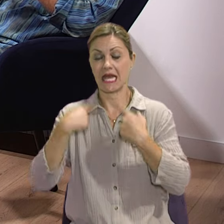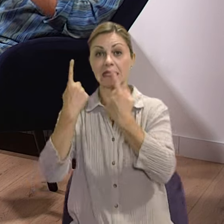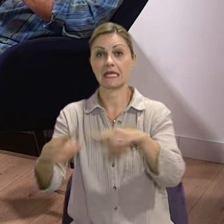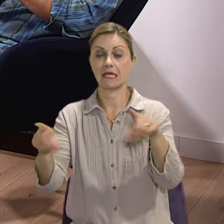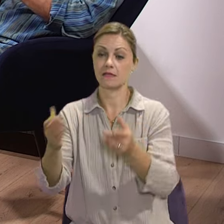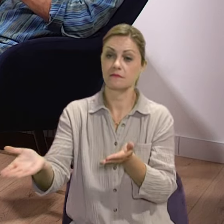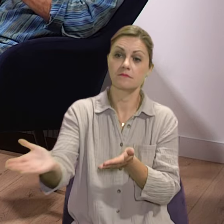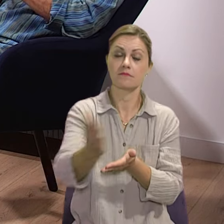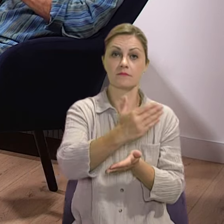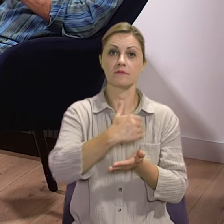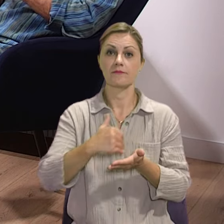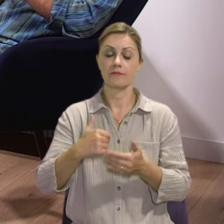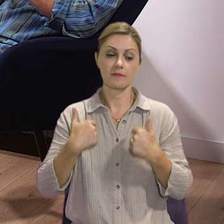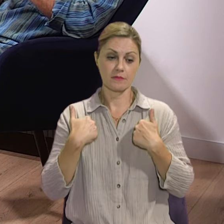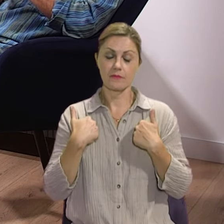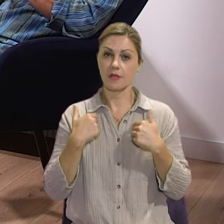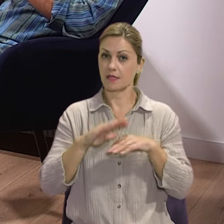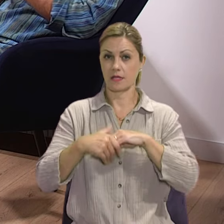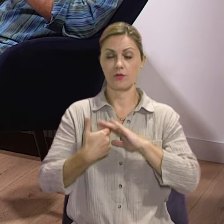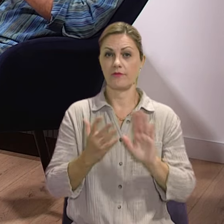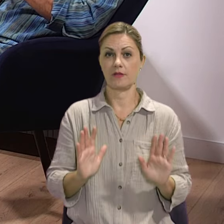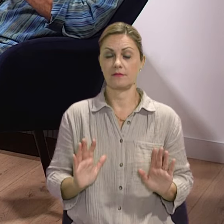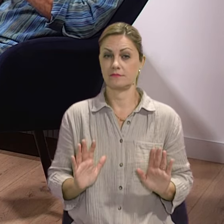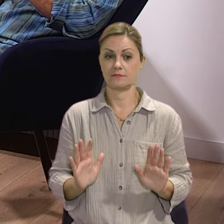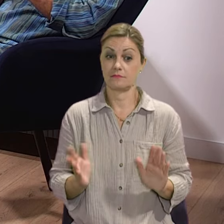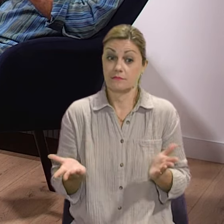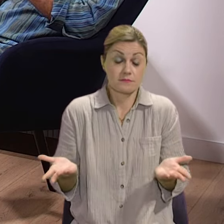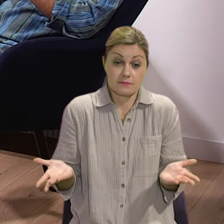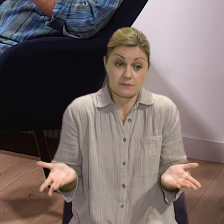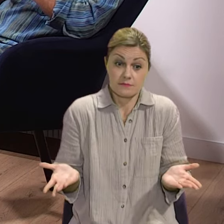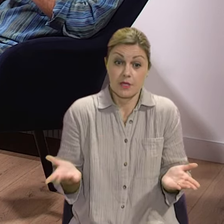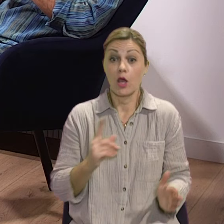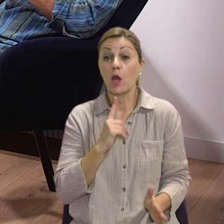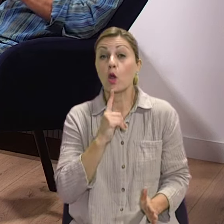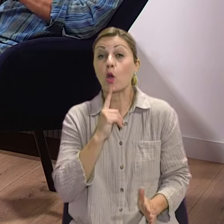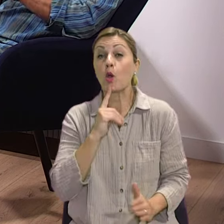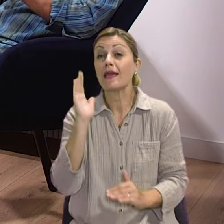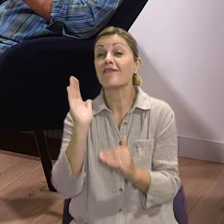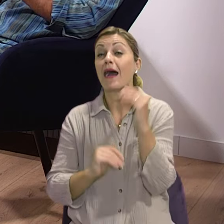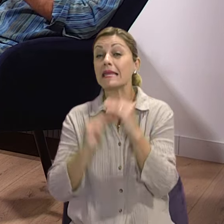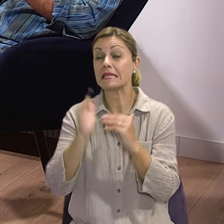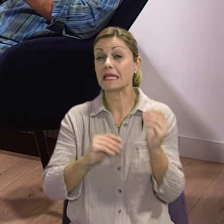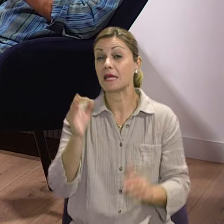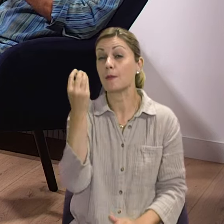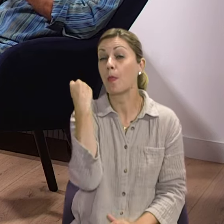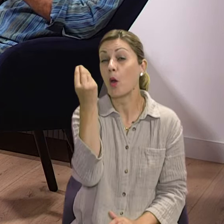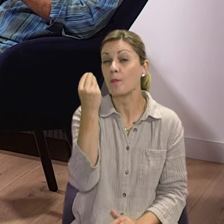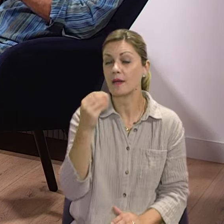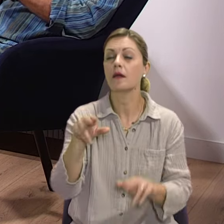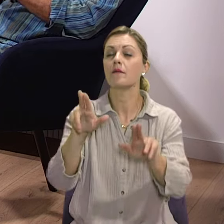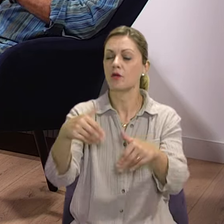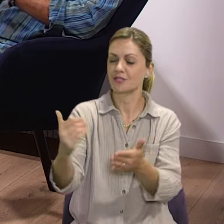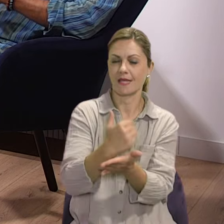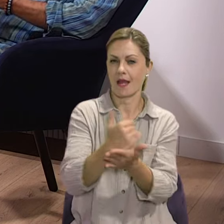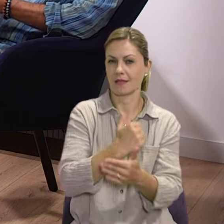i ako si dovoljno dobar, možeš živjeti od solističke karijere. Imate li uzore?